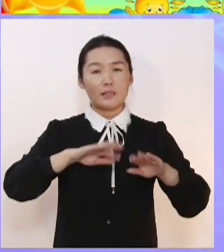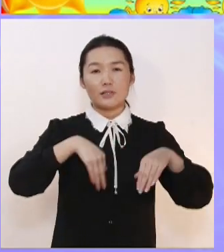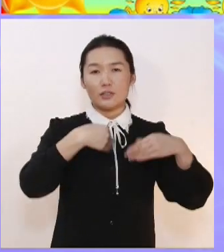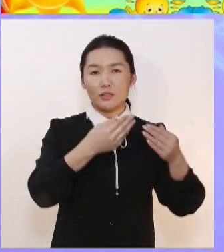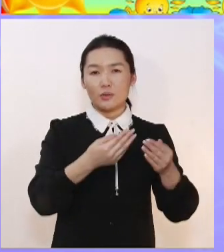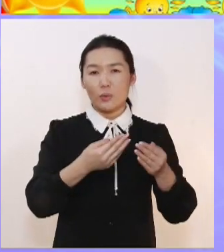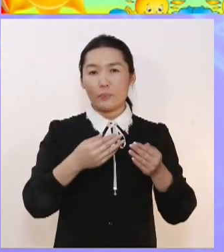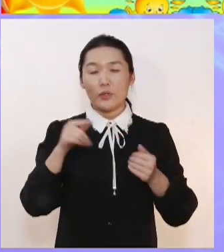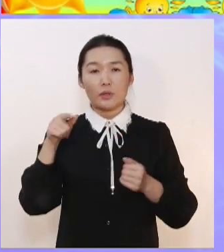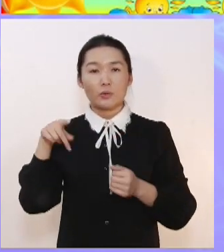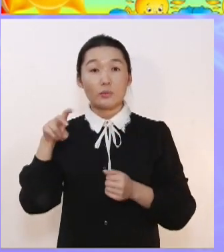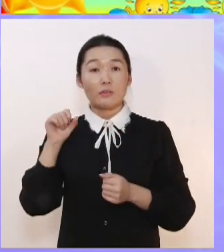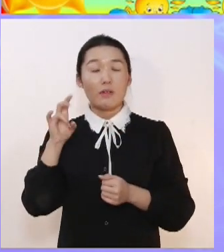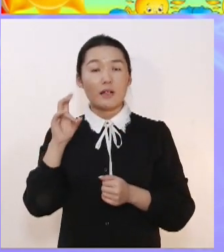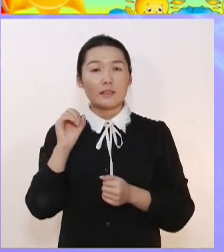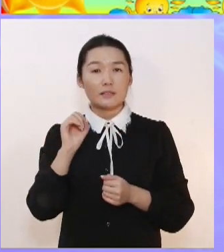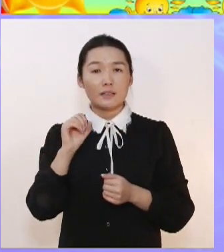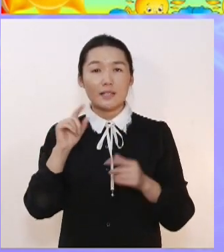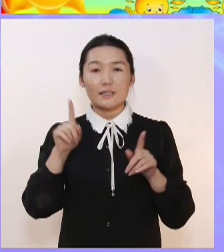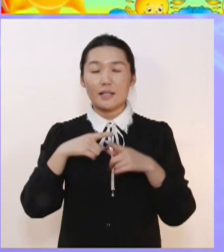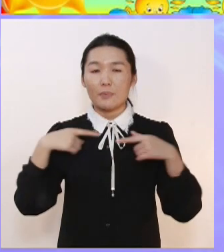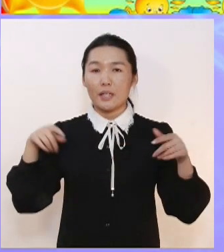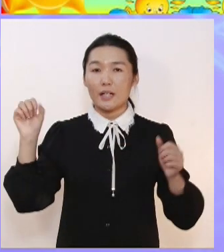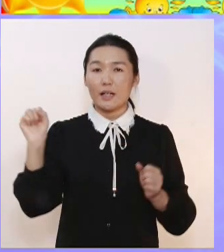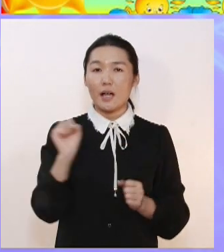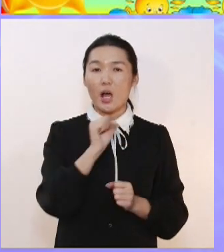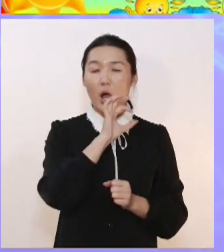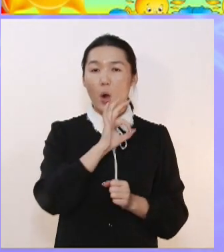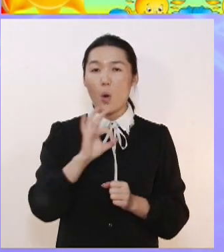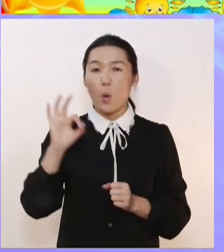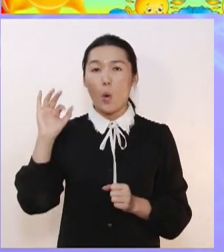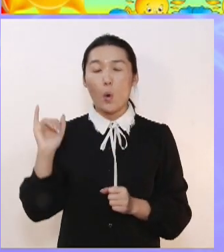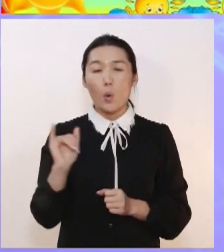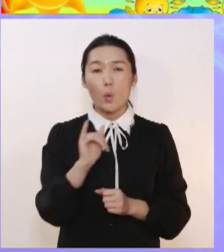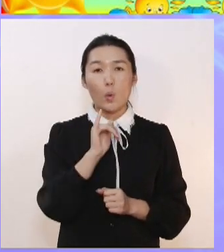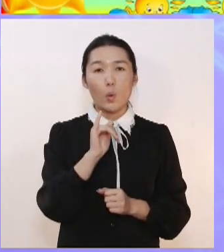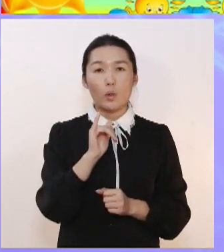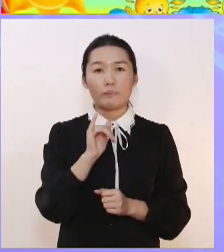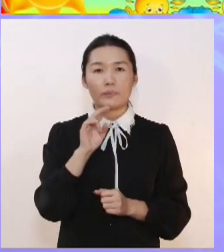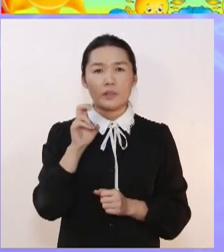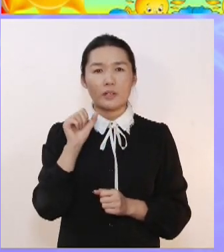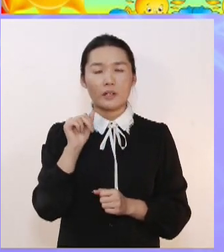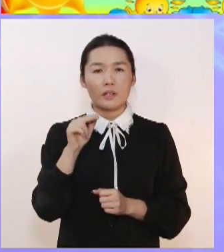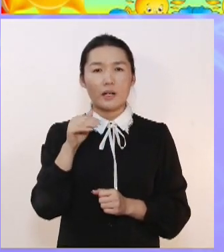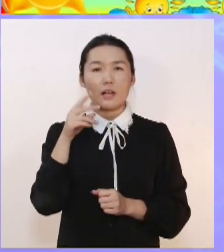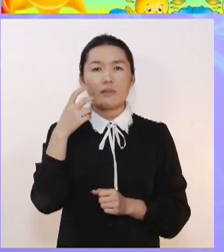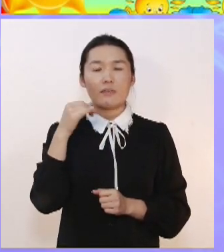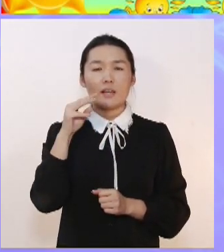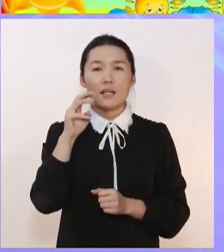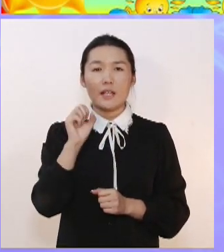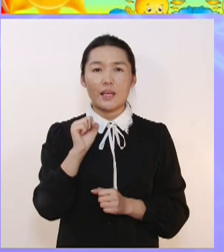Тут гласные запели: «А, о, у!» Как флейты